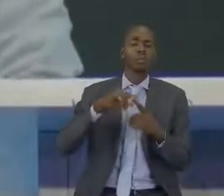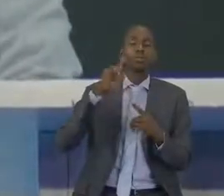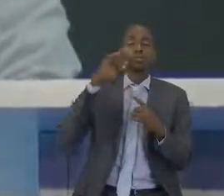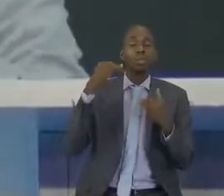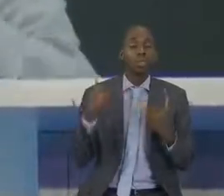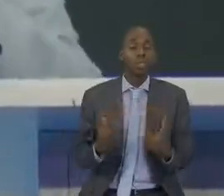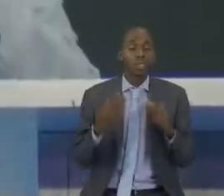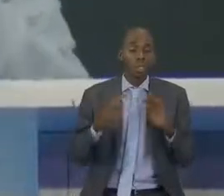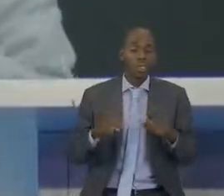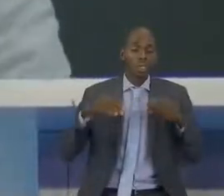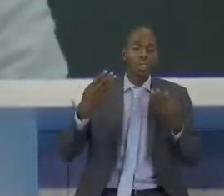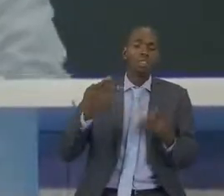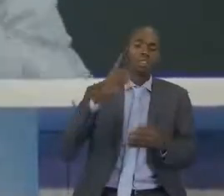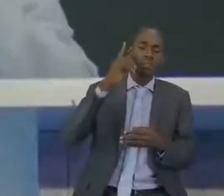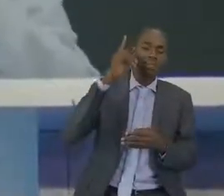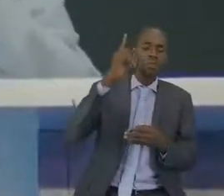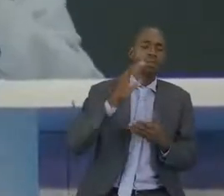accorde-leur le pardon,